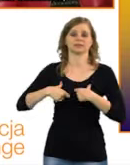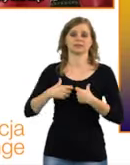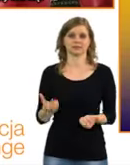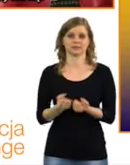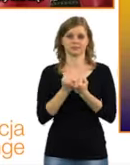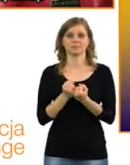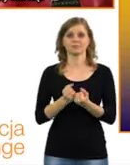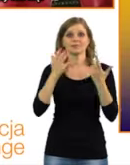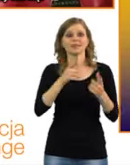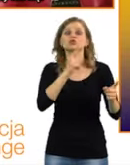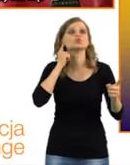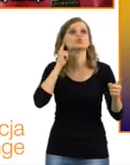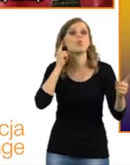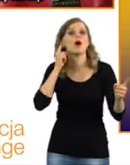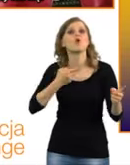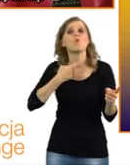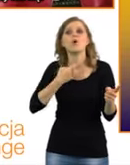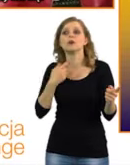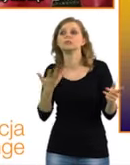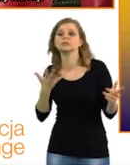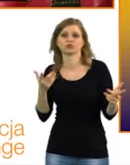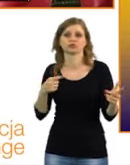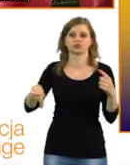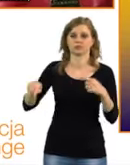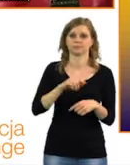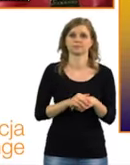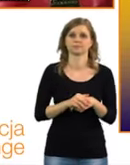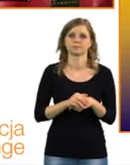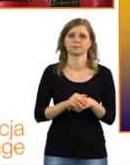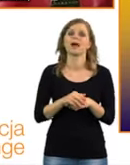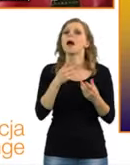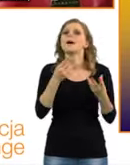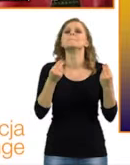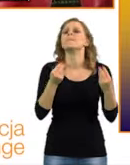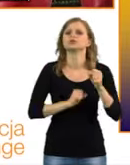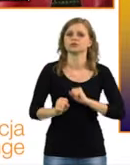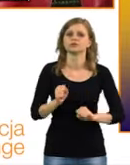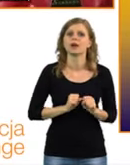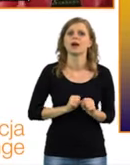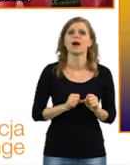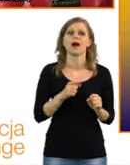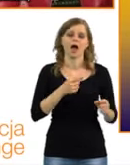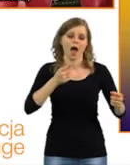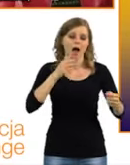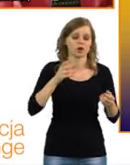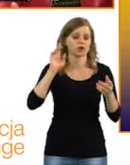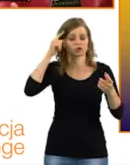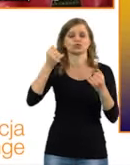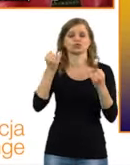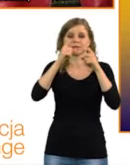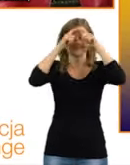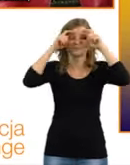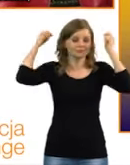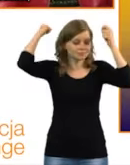odszukało, żeby odszukało nas głos, pokazujemy mu się. A obracamy po to, żeby straciło